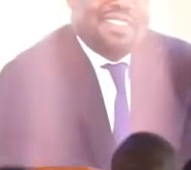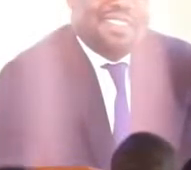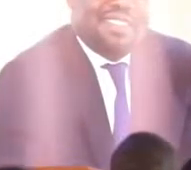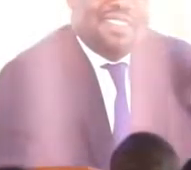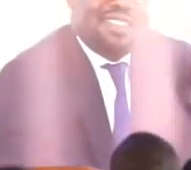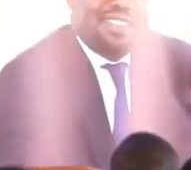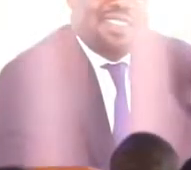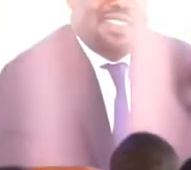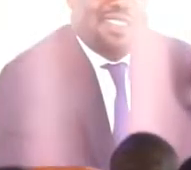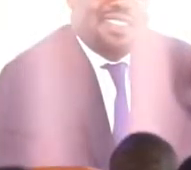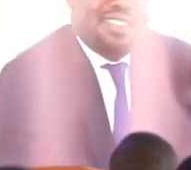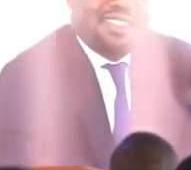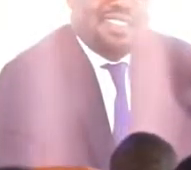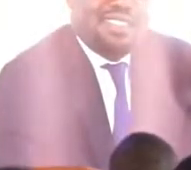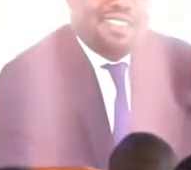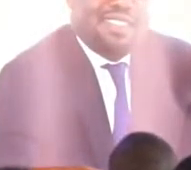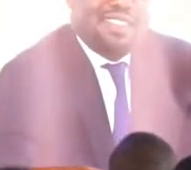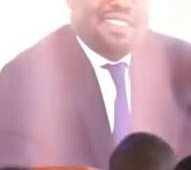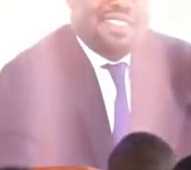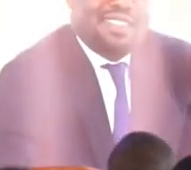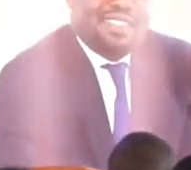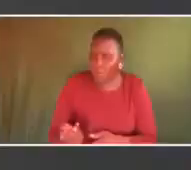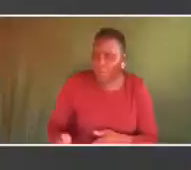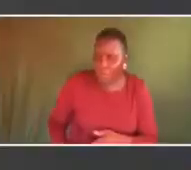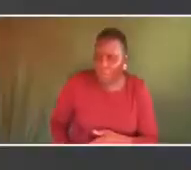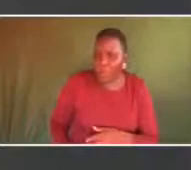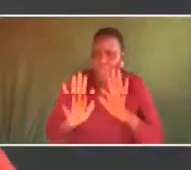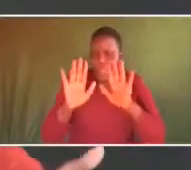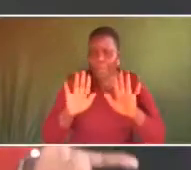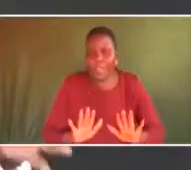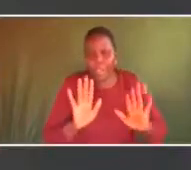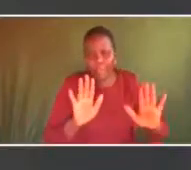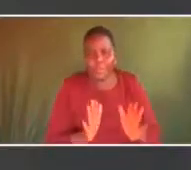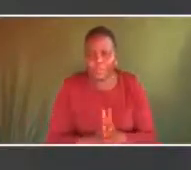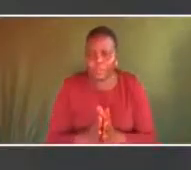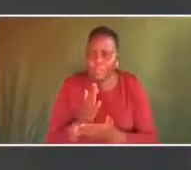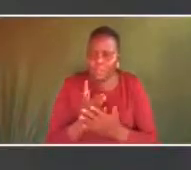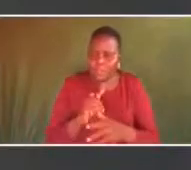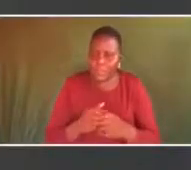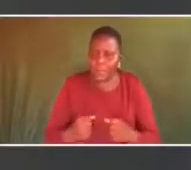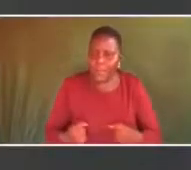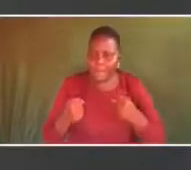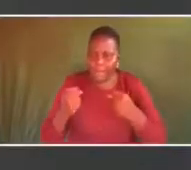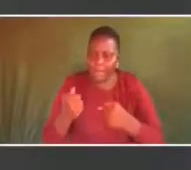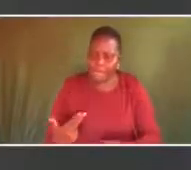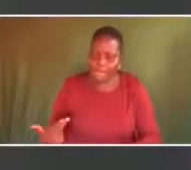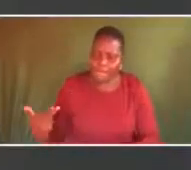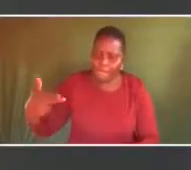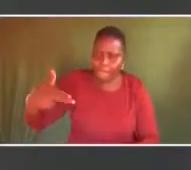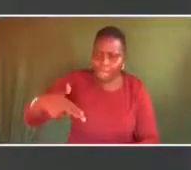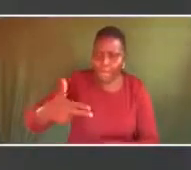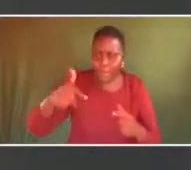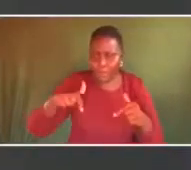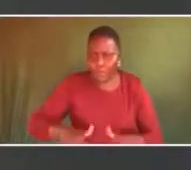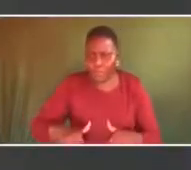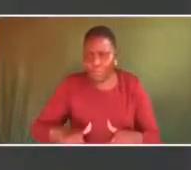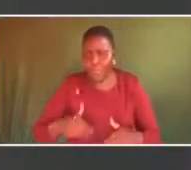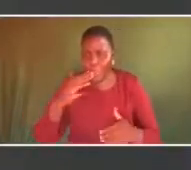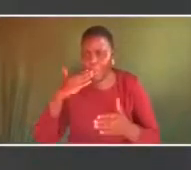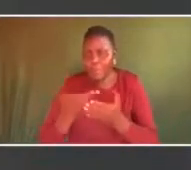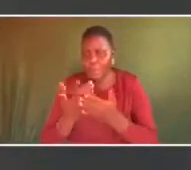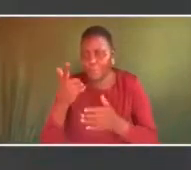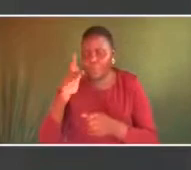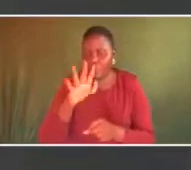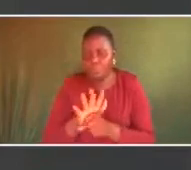anatutafutia kitu kidogo kwa mfuko tunaweza kukampaign pamoja, anatuwekea gari mafuta sometimes. And today we want to appreciate you big